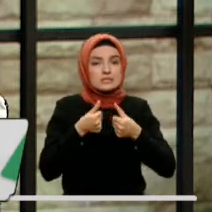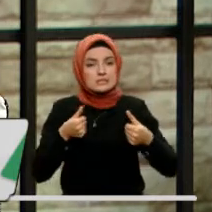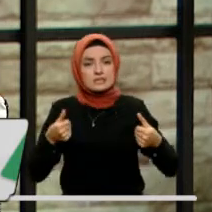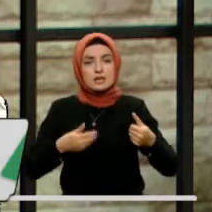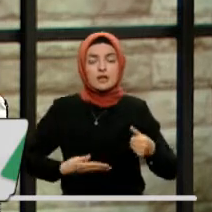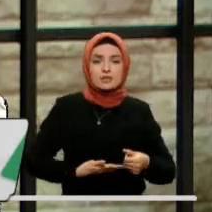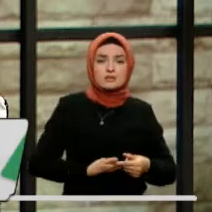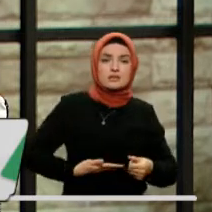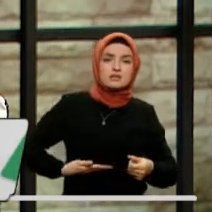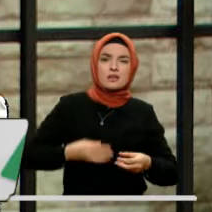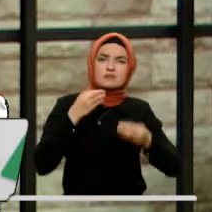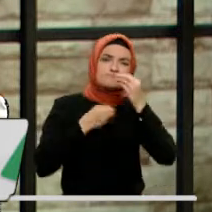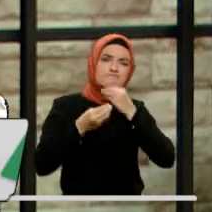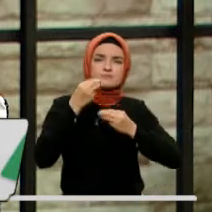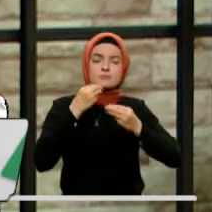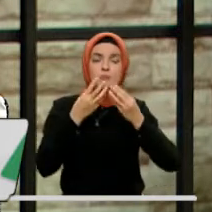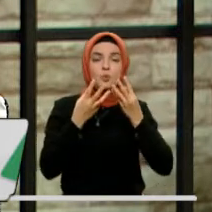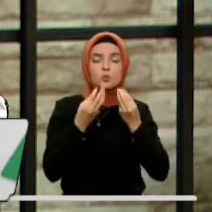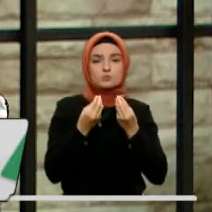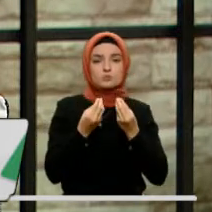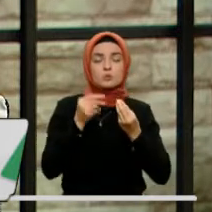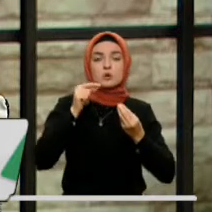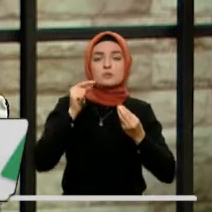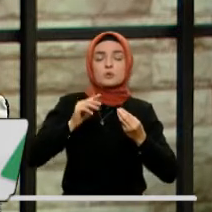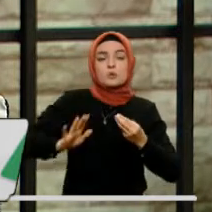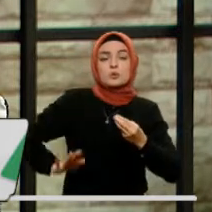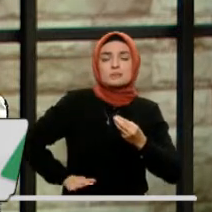olur. Çocuklarda biraz daha sık ara öğünlü bir sistem